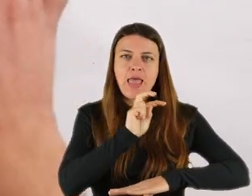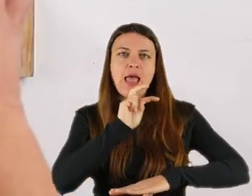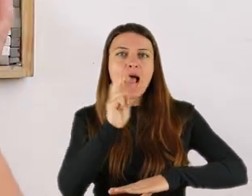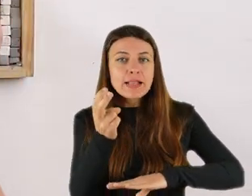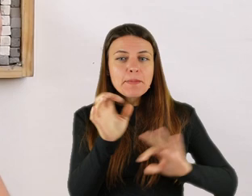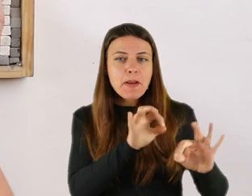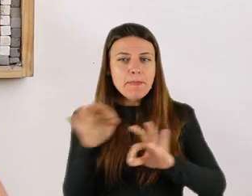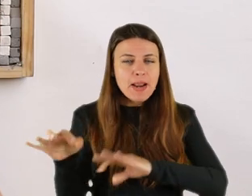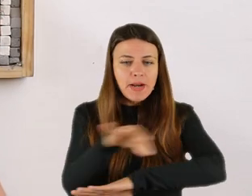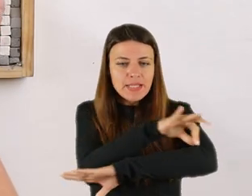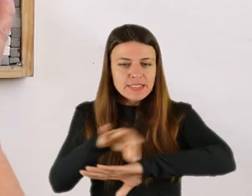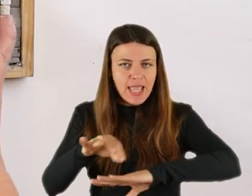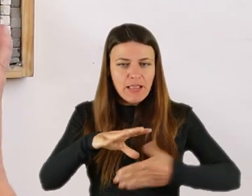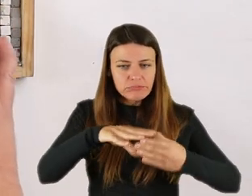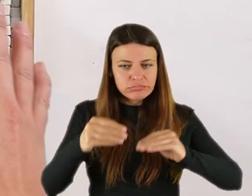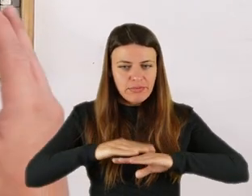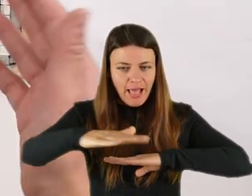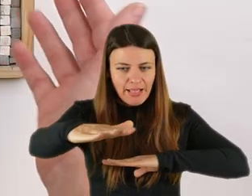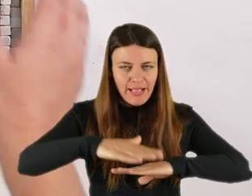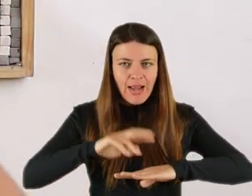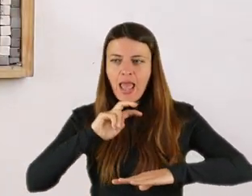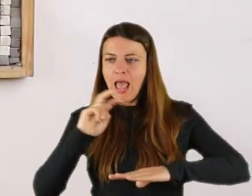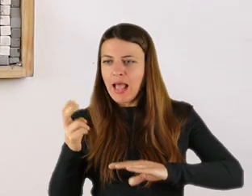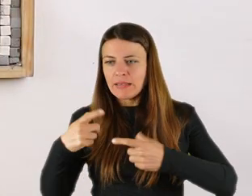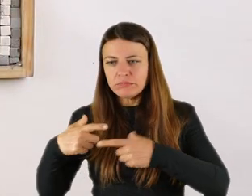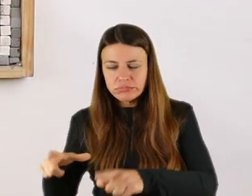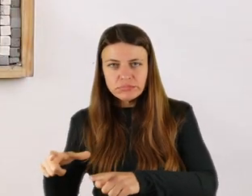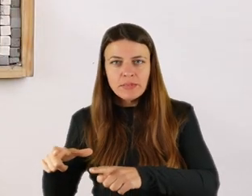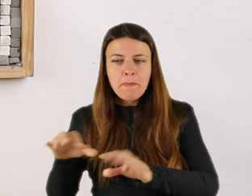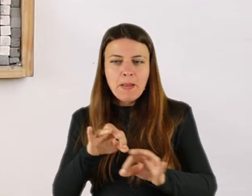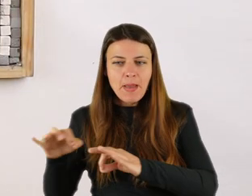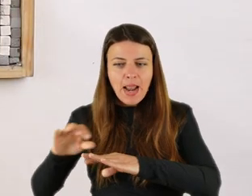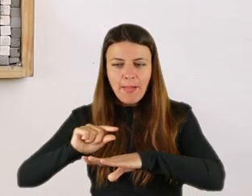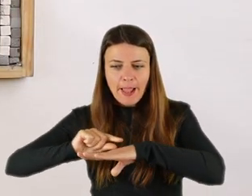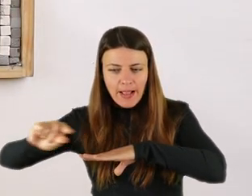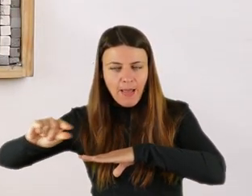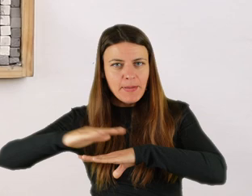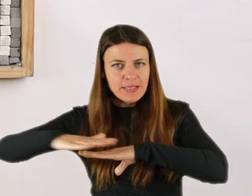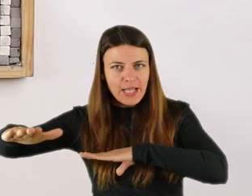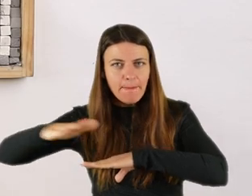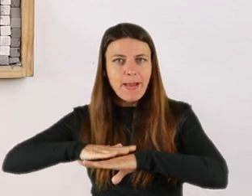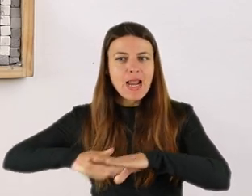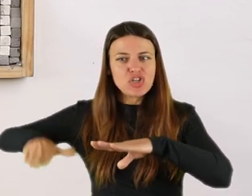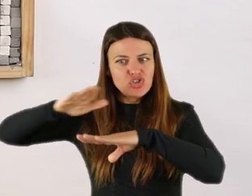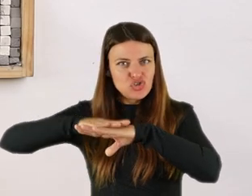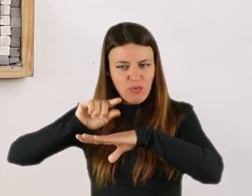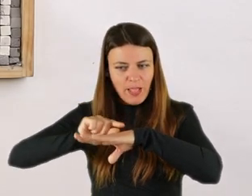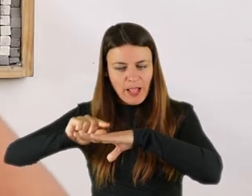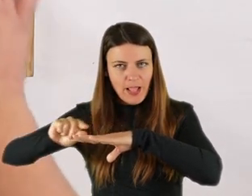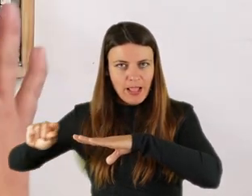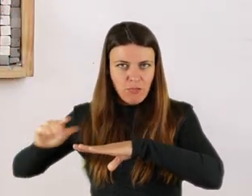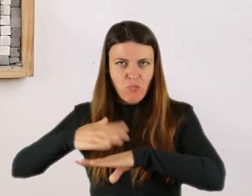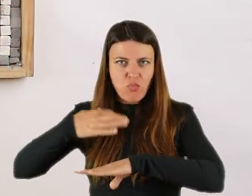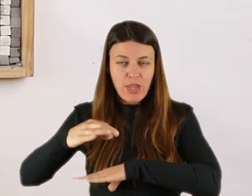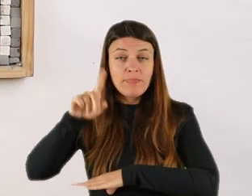disseny aplicat al terra, unes altres que preparaven totes les capes de terra per poder posar les tesseles a sobre i, finalment, les